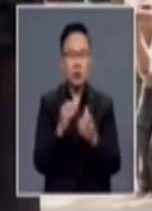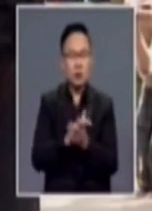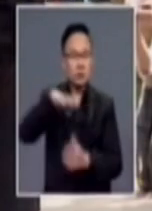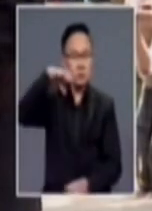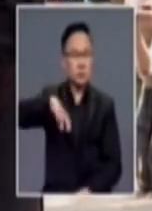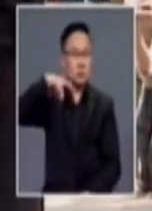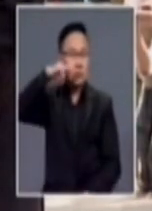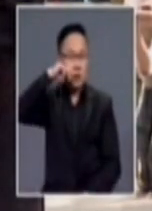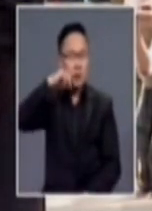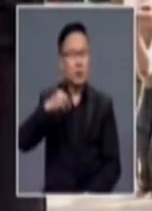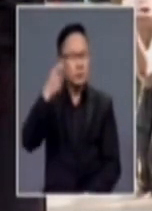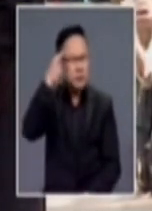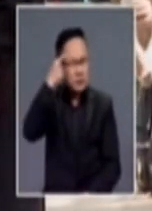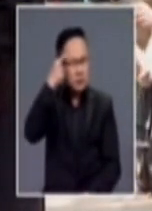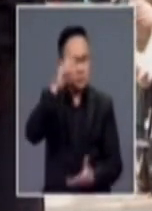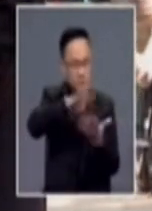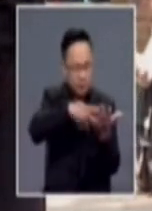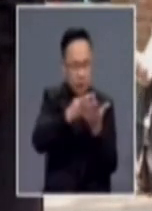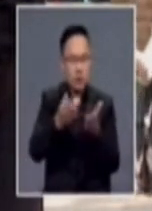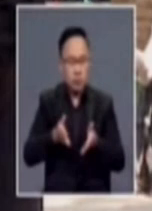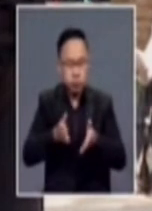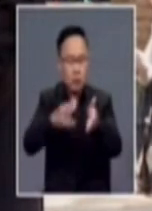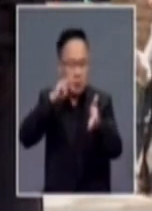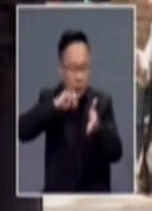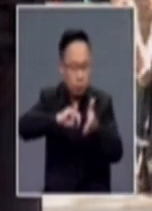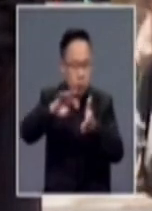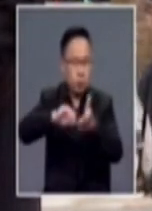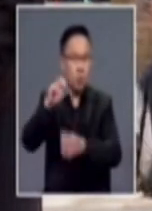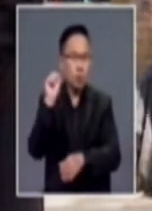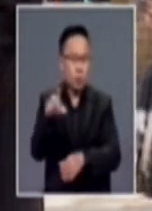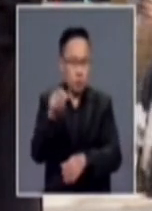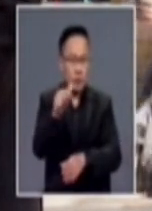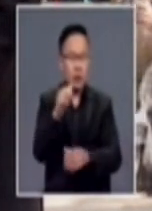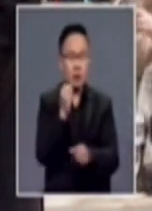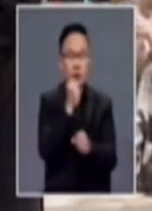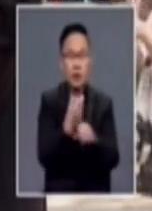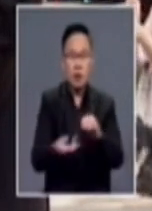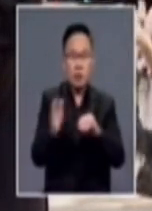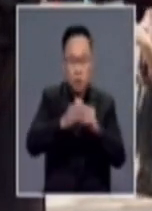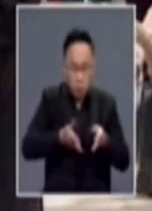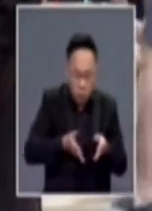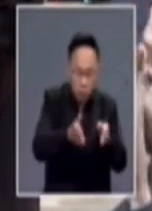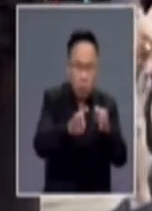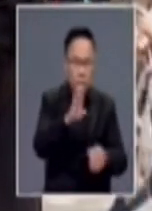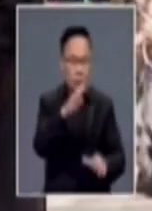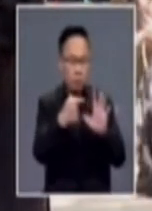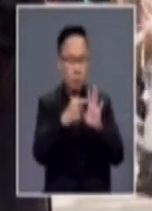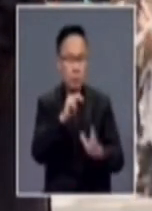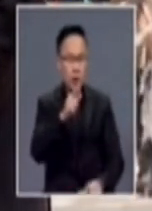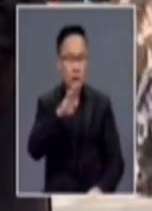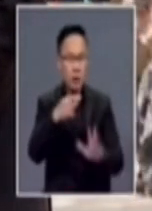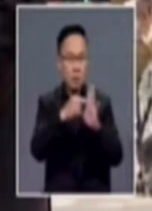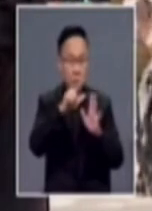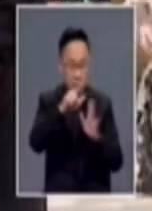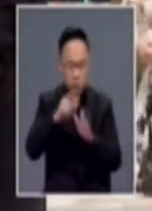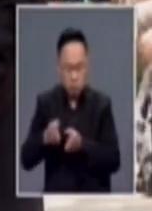มีแนวคิดในเรื่องของการระบายน้ำนะครับให้เร็วขึ้นนะครับโดยการเพิ่มคลองบางบานบางไทรระยะทาง 23.5